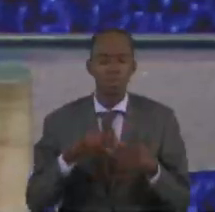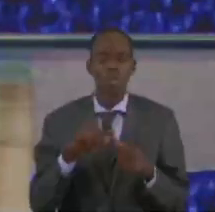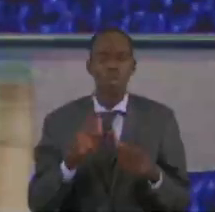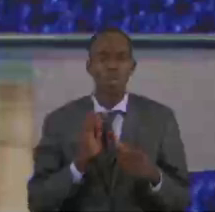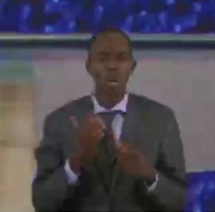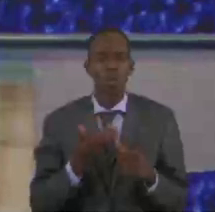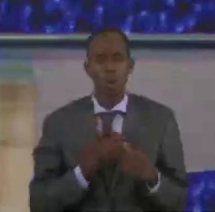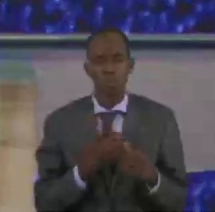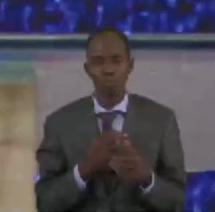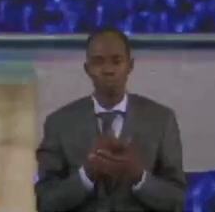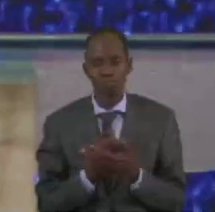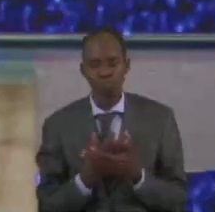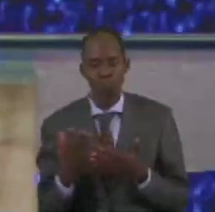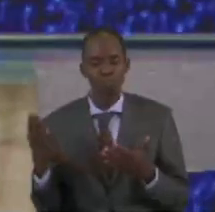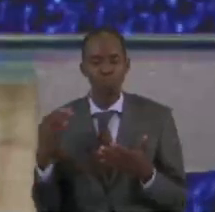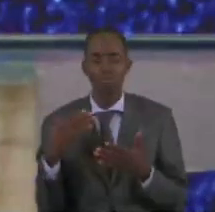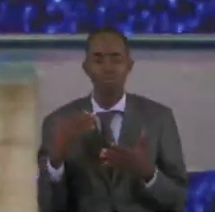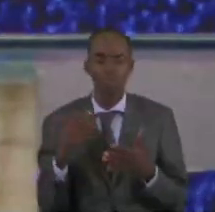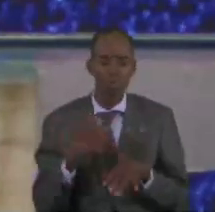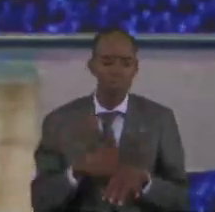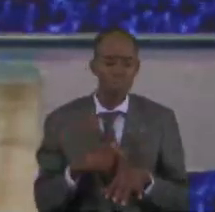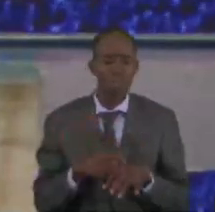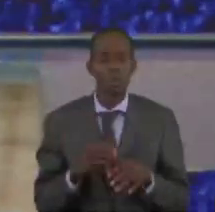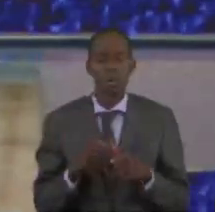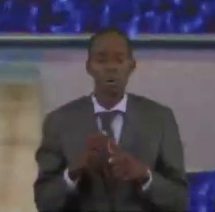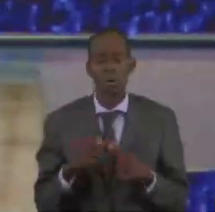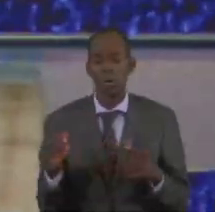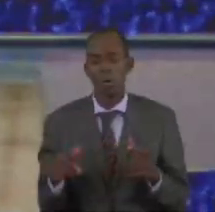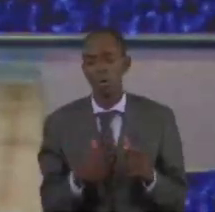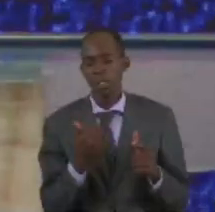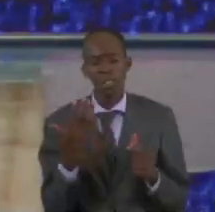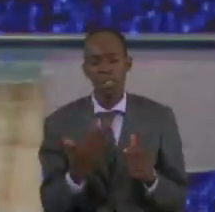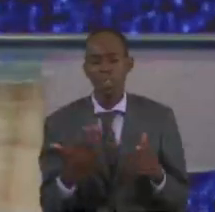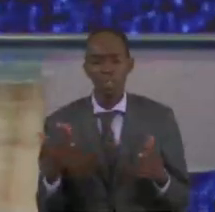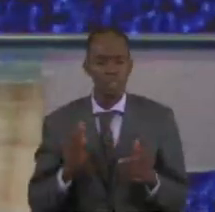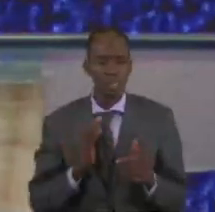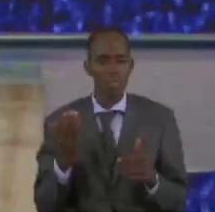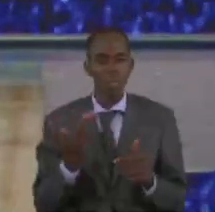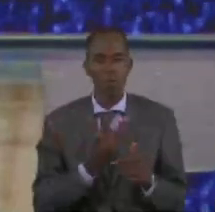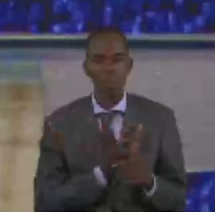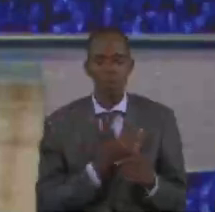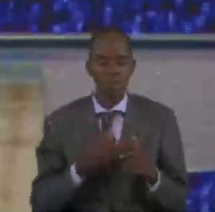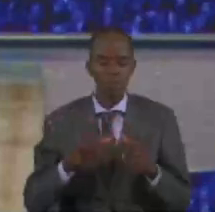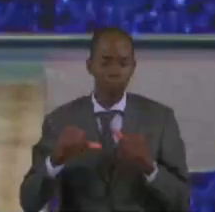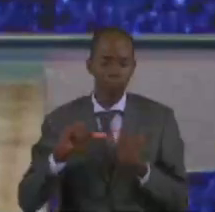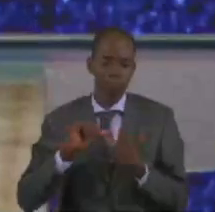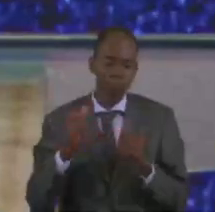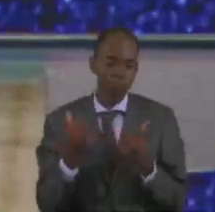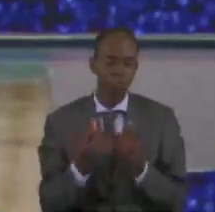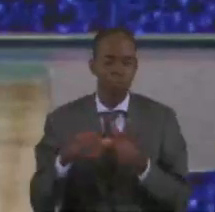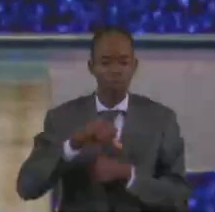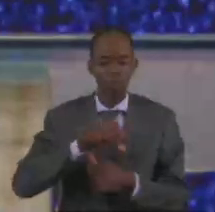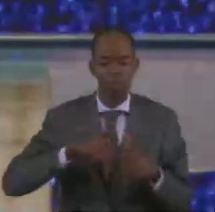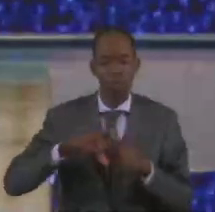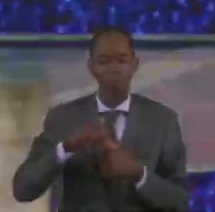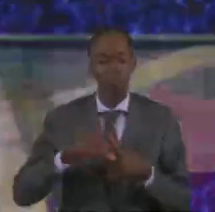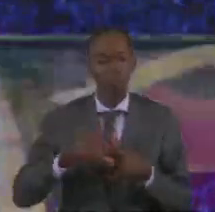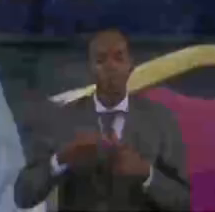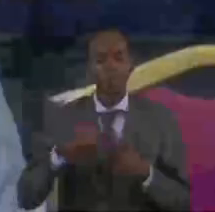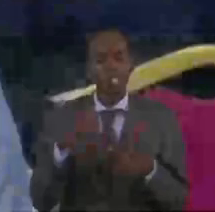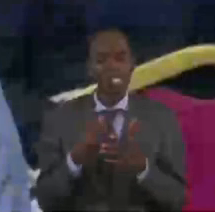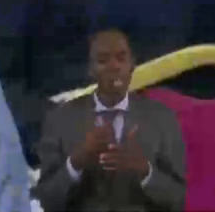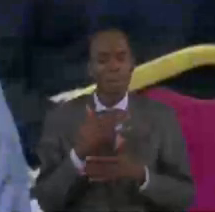association, notre vie, le temps que nous passons, ou l'argent que nous dépensons, notre